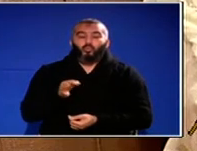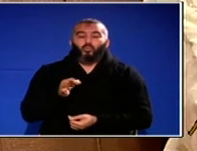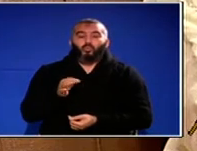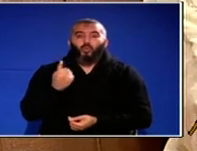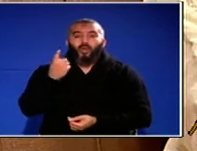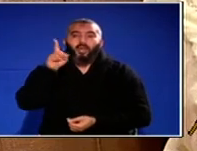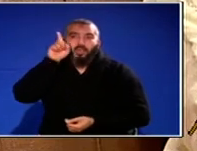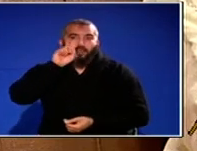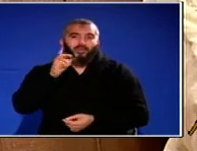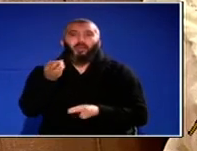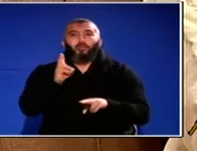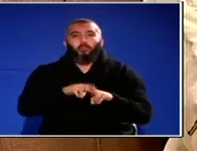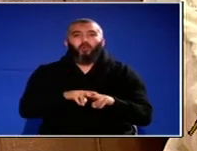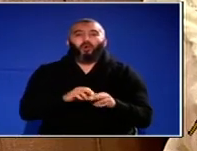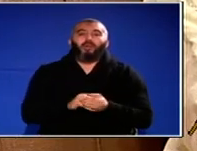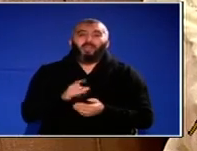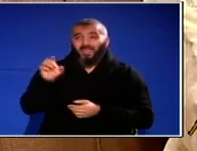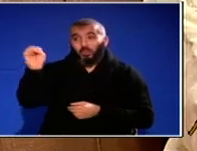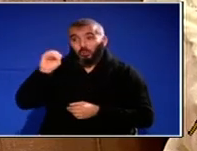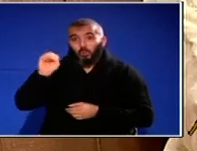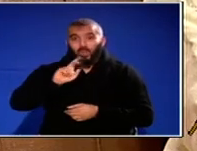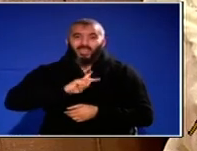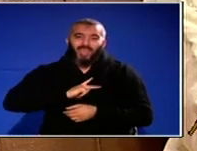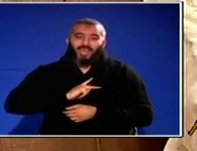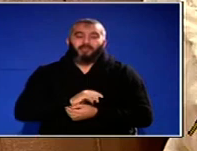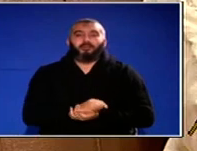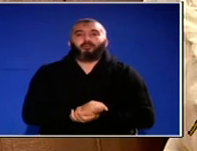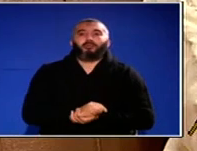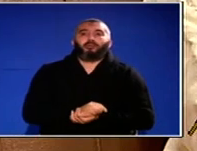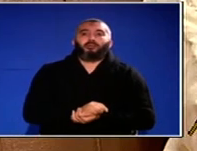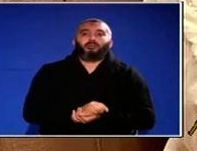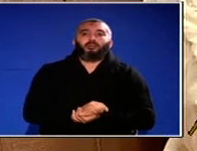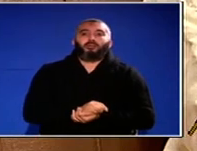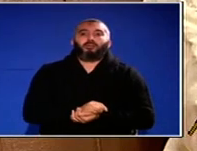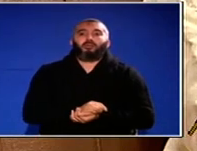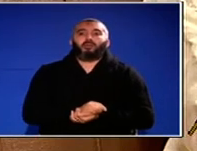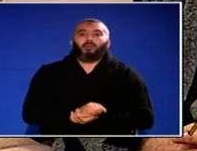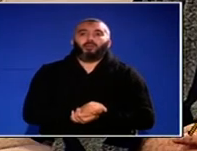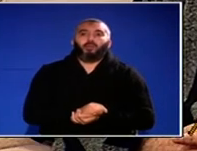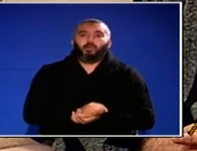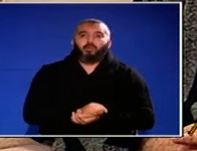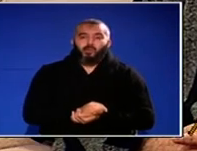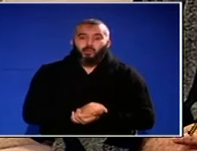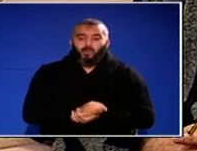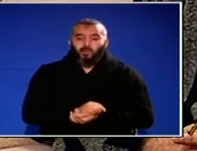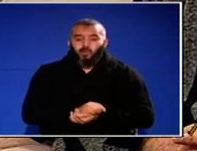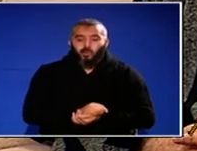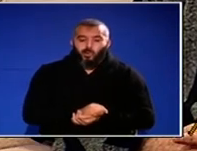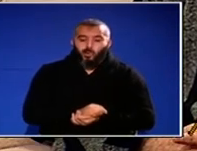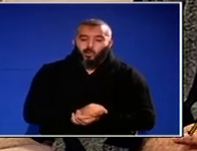توفيت اللي هي اختي الله يرحمها توفيت قبل الوالد أيوة. قبل الوالده قبل